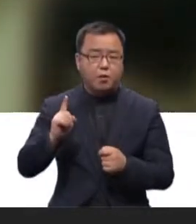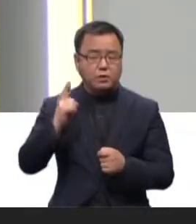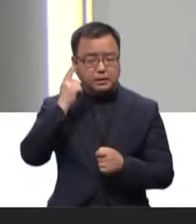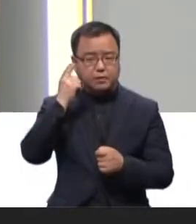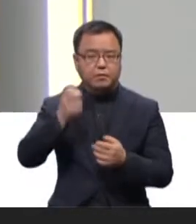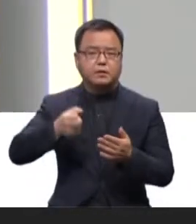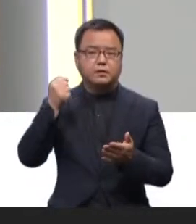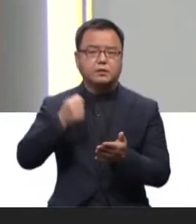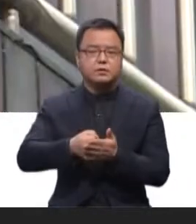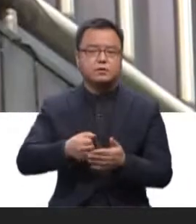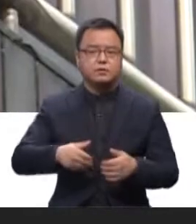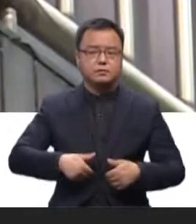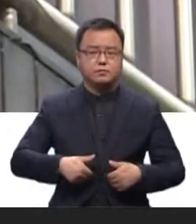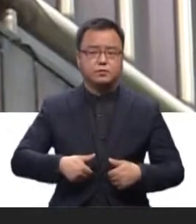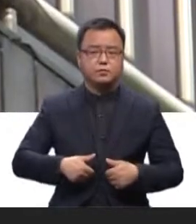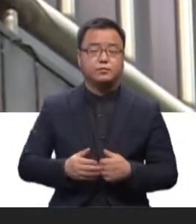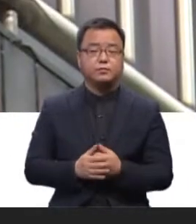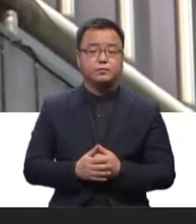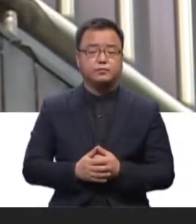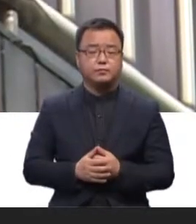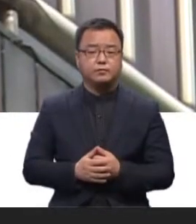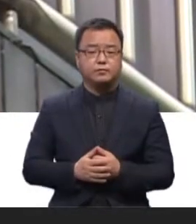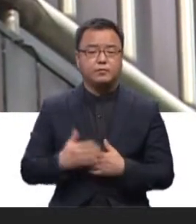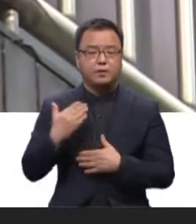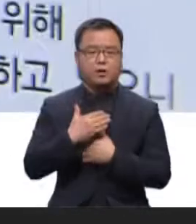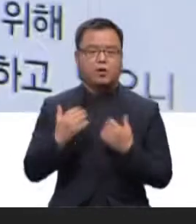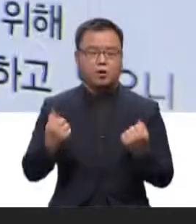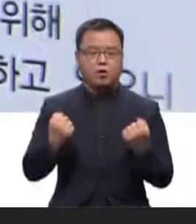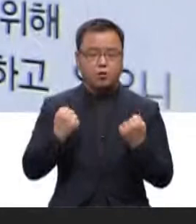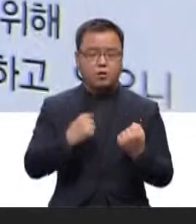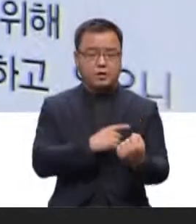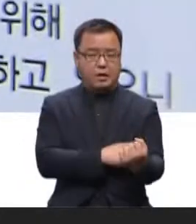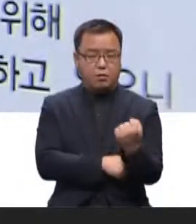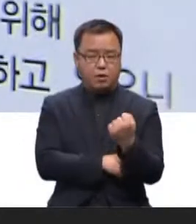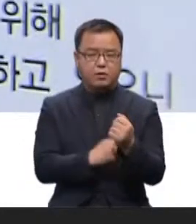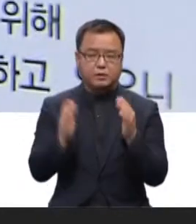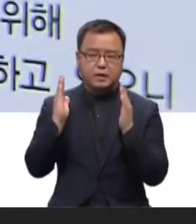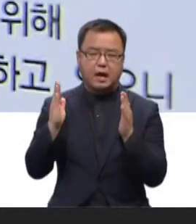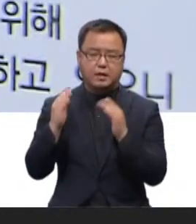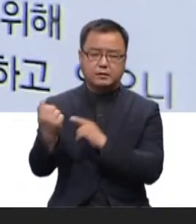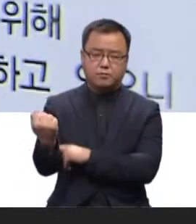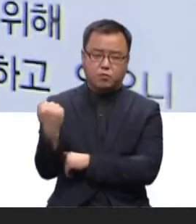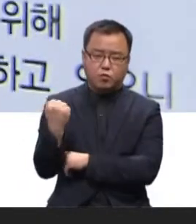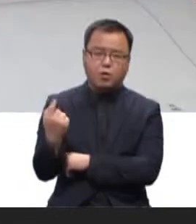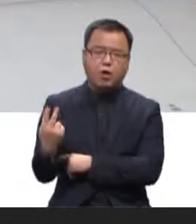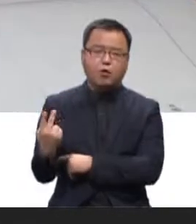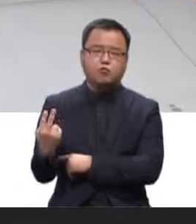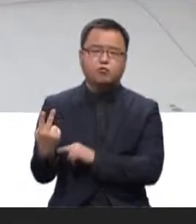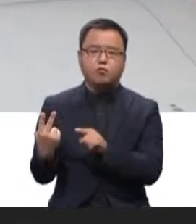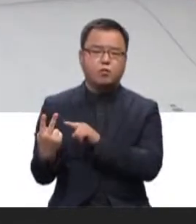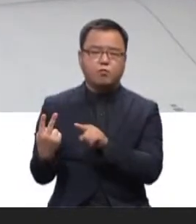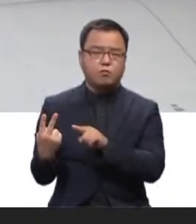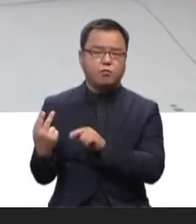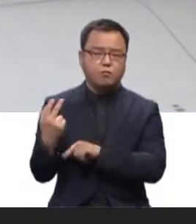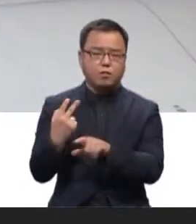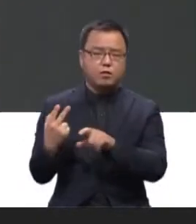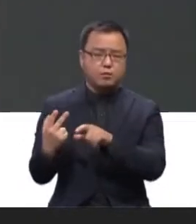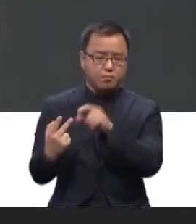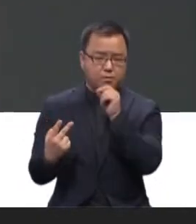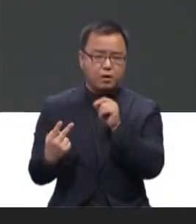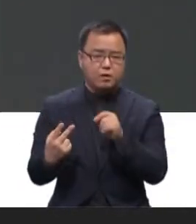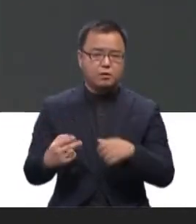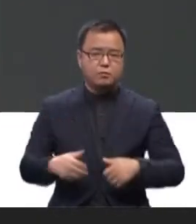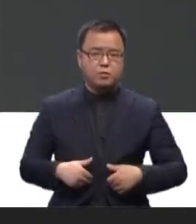결정할 필요가 있을 것 같습니다. 예. 자녀의 건강권하고 학습권 중에 어디에 우선순위를 둘 것인지 좀 판단이 필요하고요.